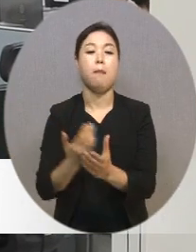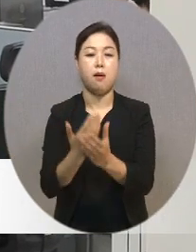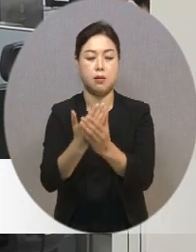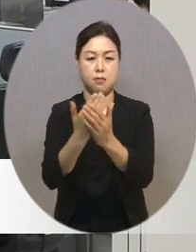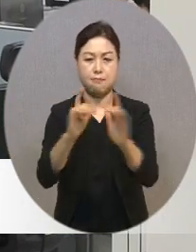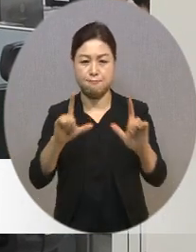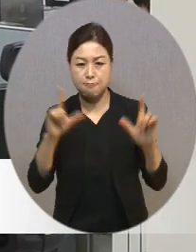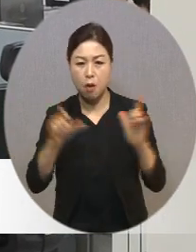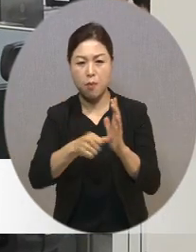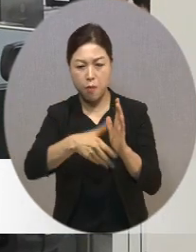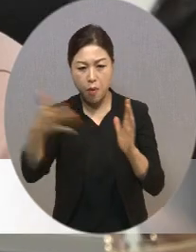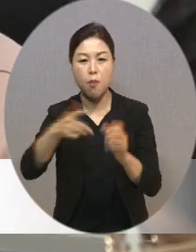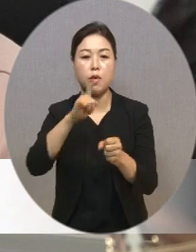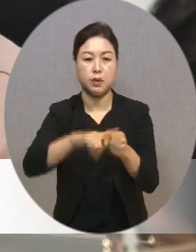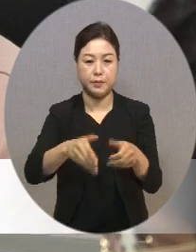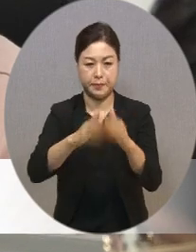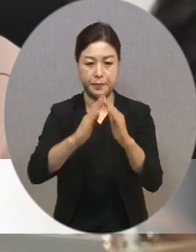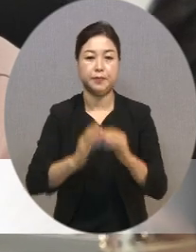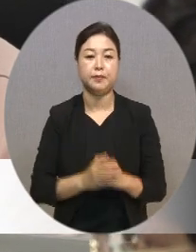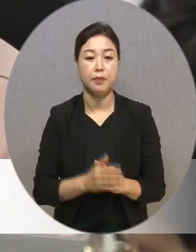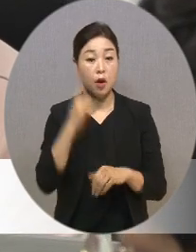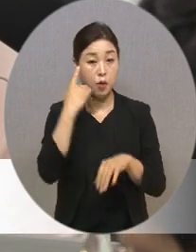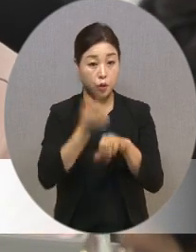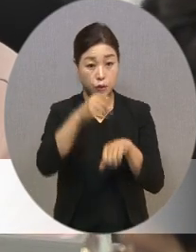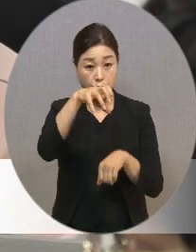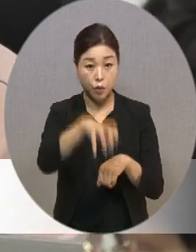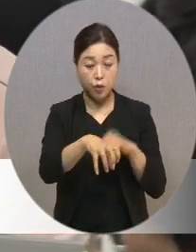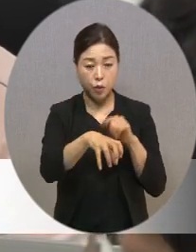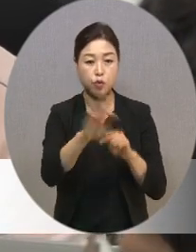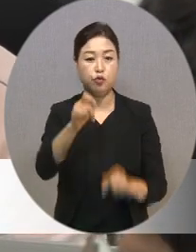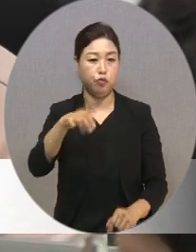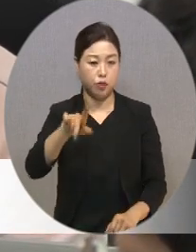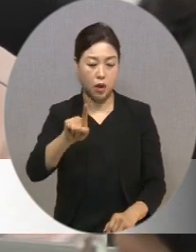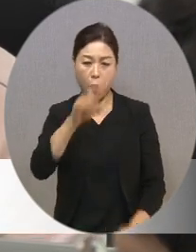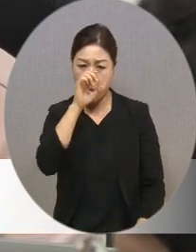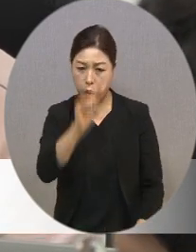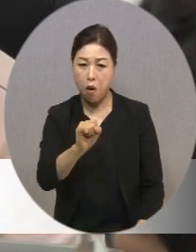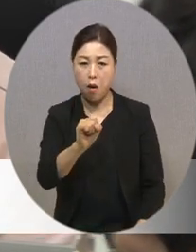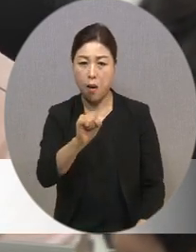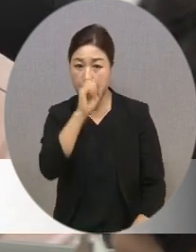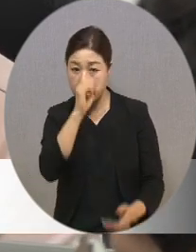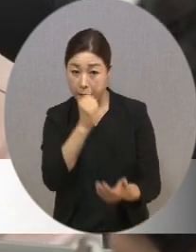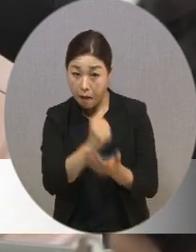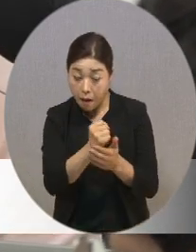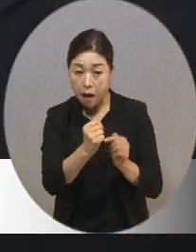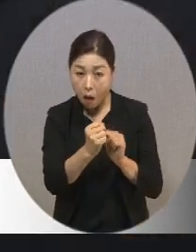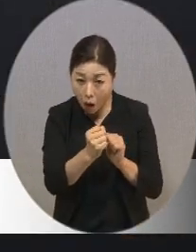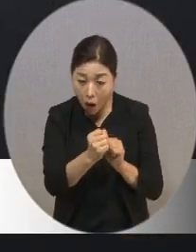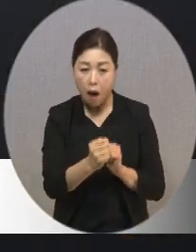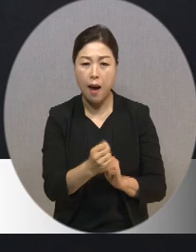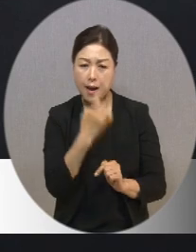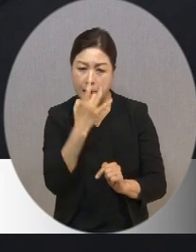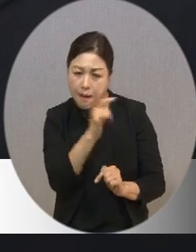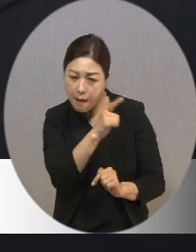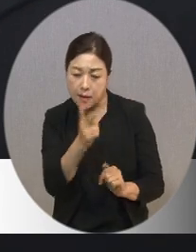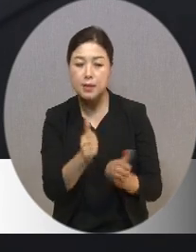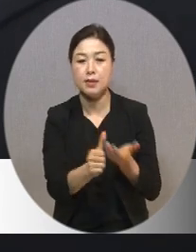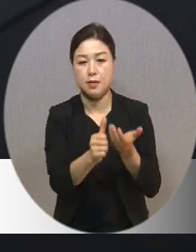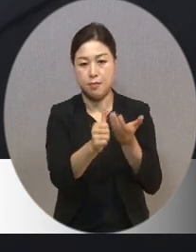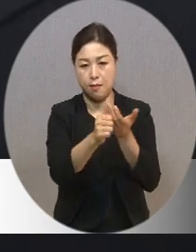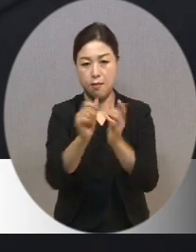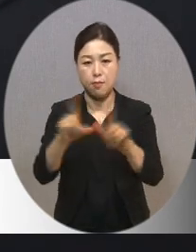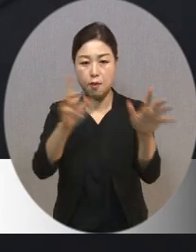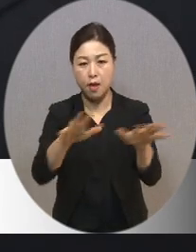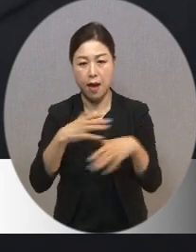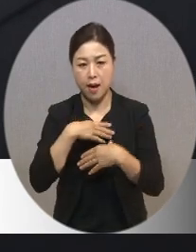위해 설립됐습니다. 연구소는 프리미엄 유자 생산에 적합한 품종 육성, 동해 안전 생산